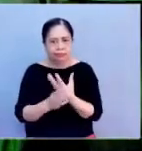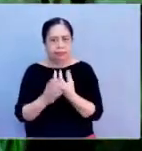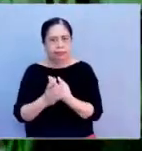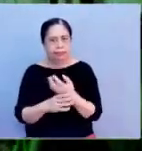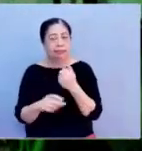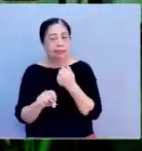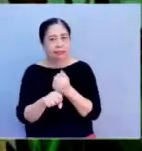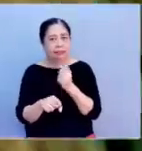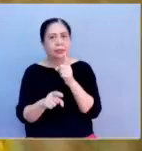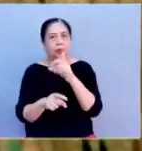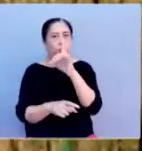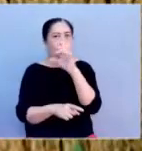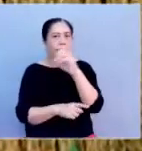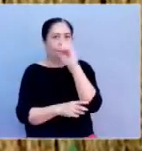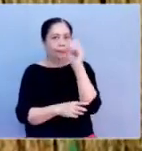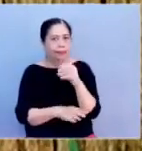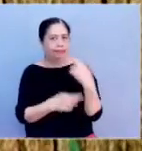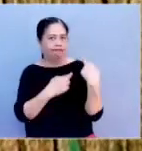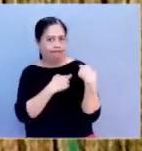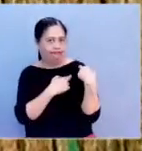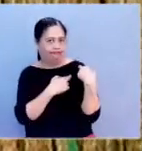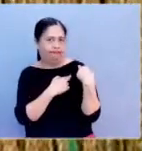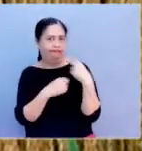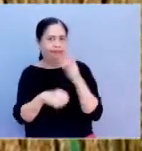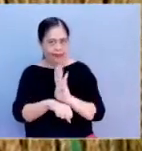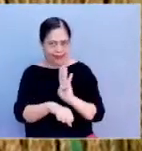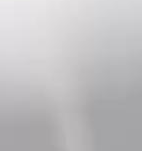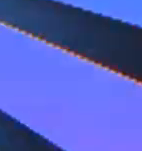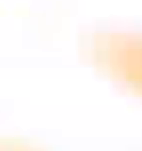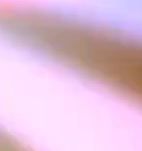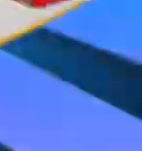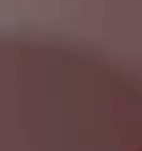ikaw ang 100% in charge diyan.